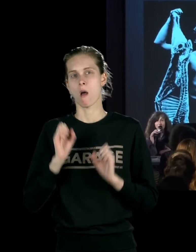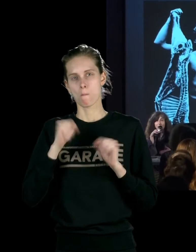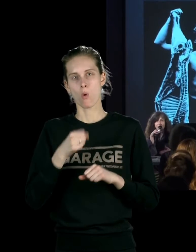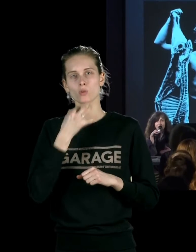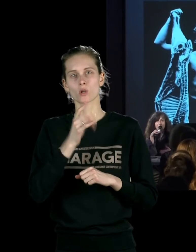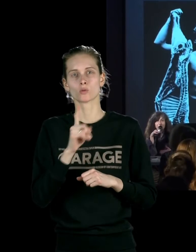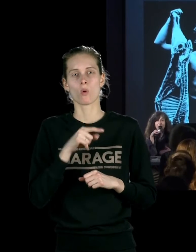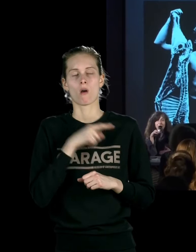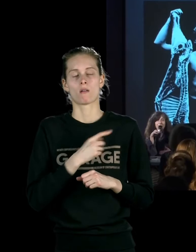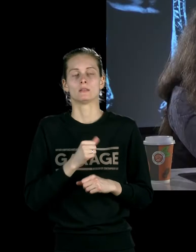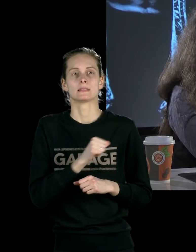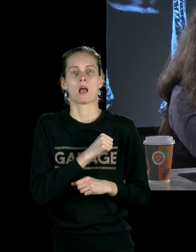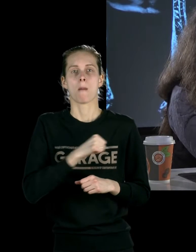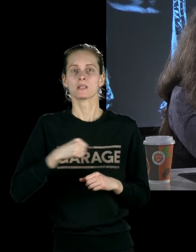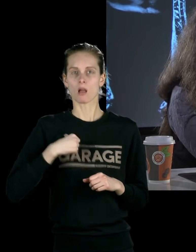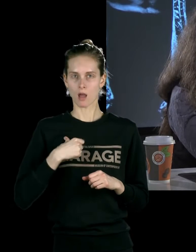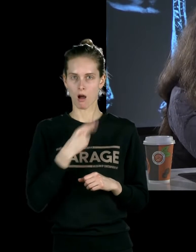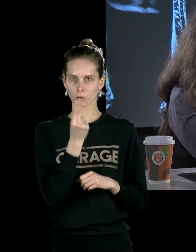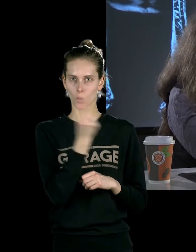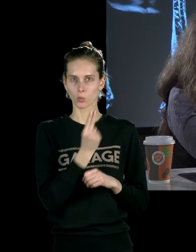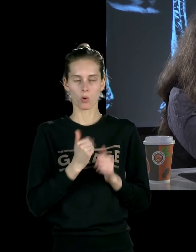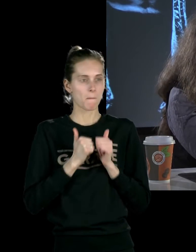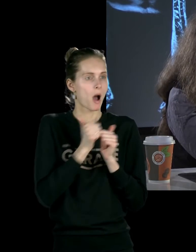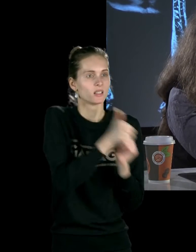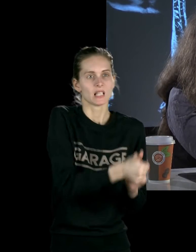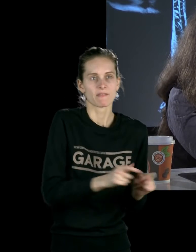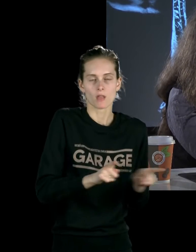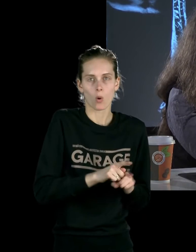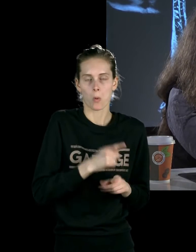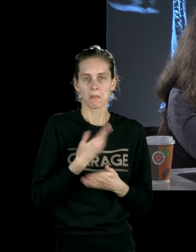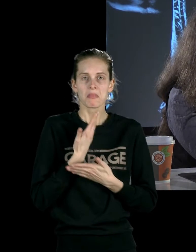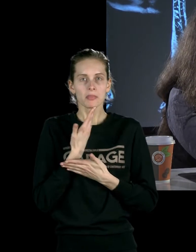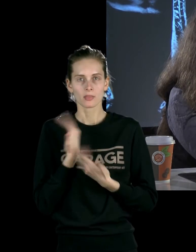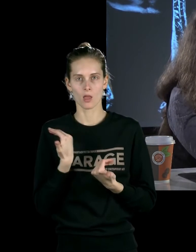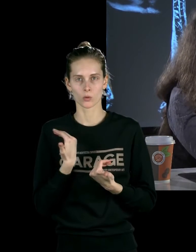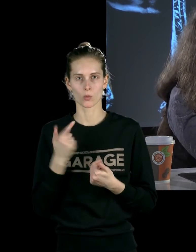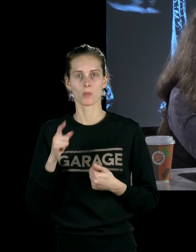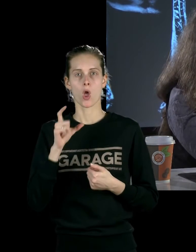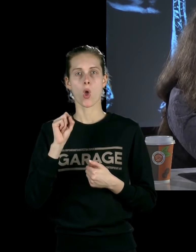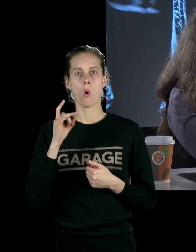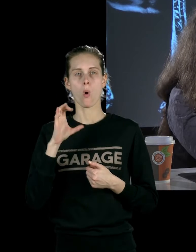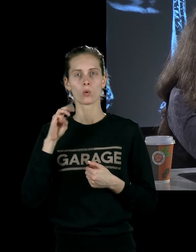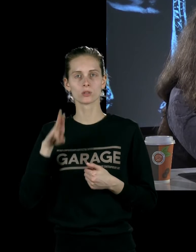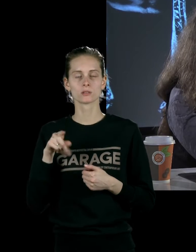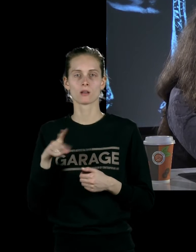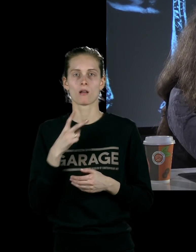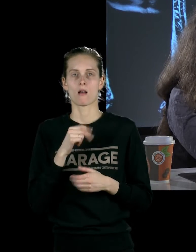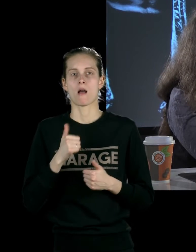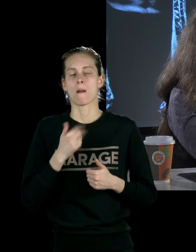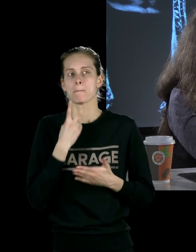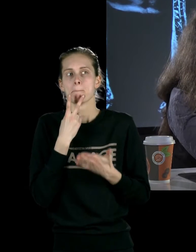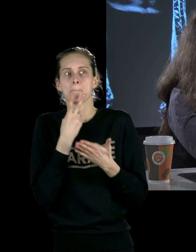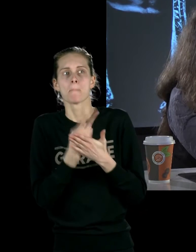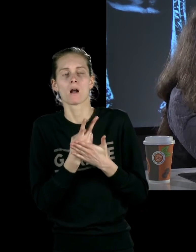нет последователей прямых. И Хёрст — это скорее попытка показать невозможность сегодня заниматься